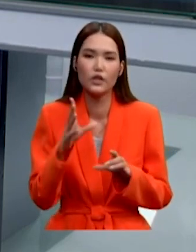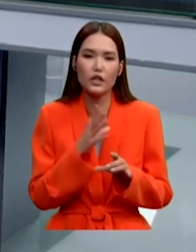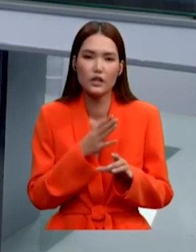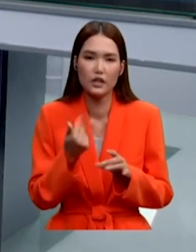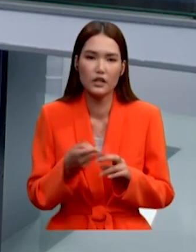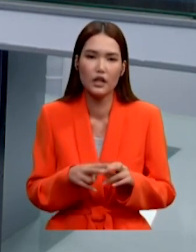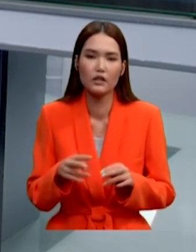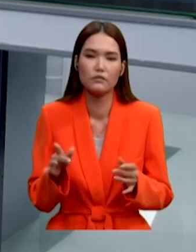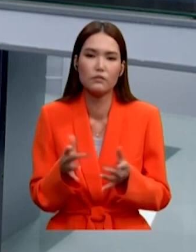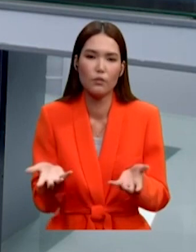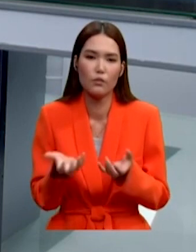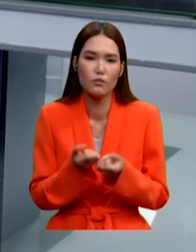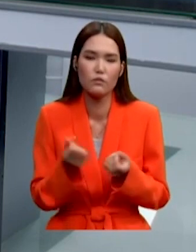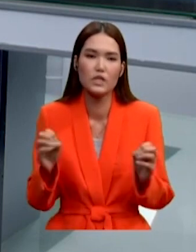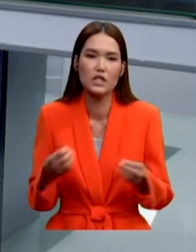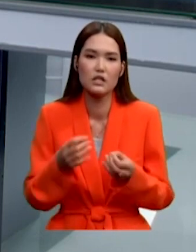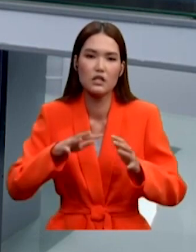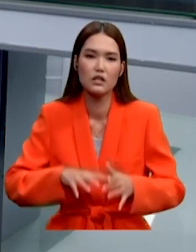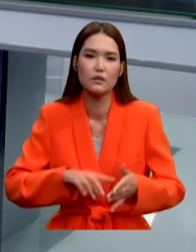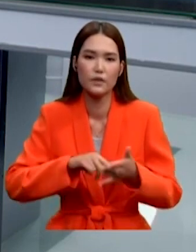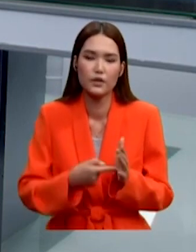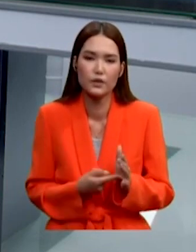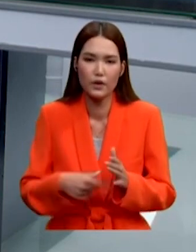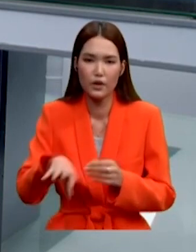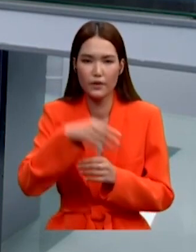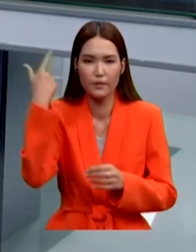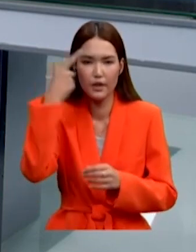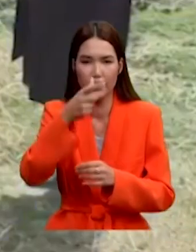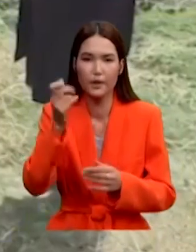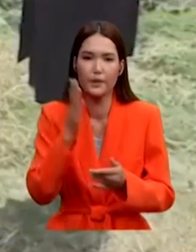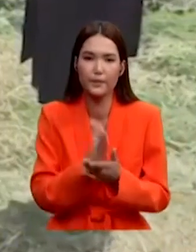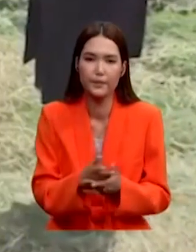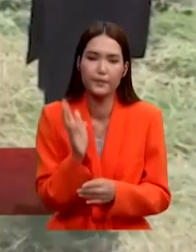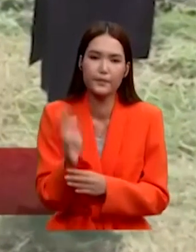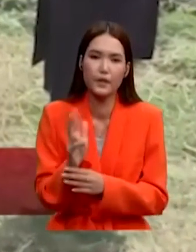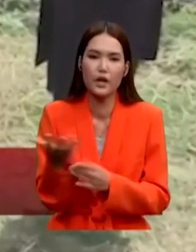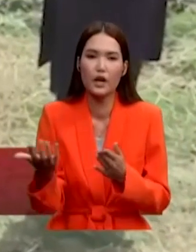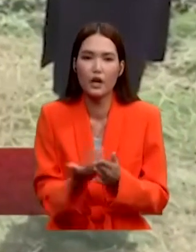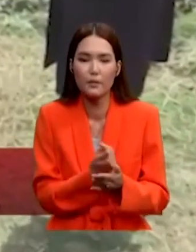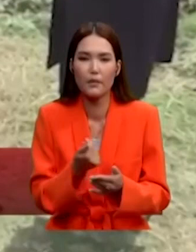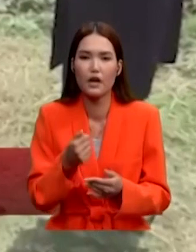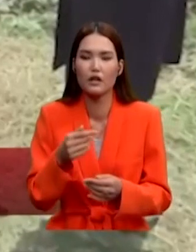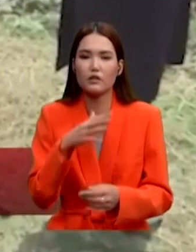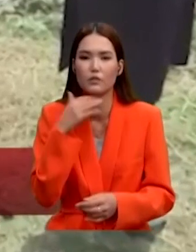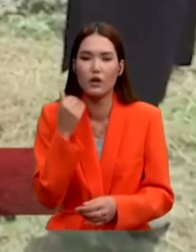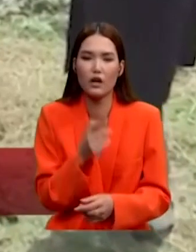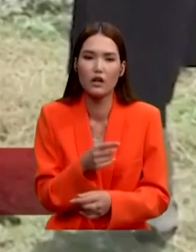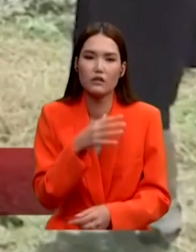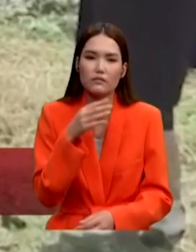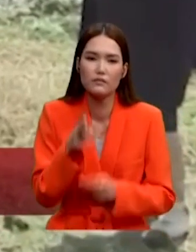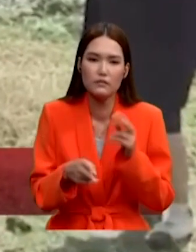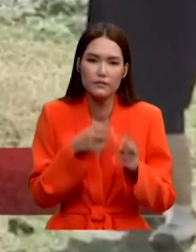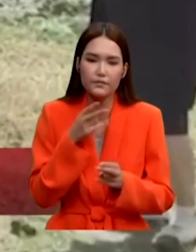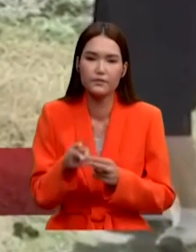электронный журнал. Это единственное место в селе, где есть интернет-сигнал. Педагоги получают выговоры за то, что не могут оперативно открыть